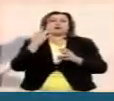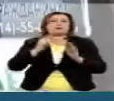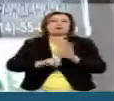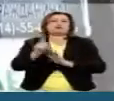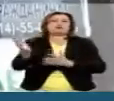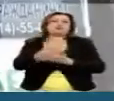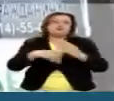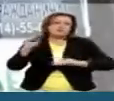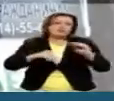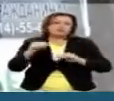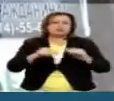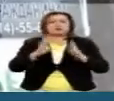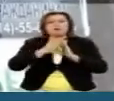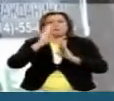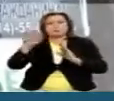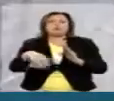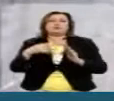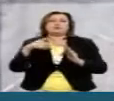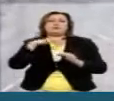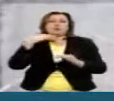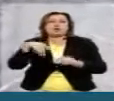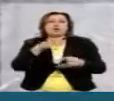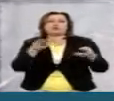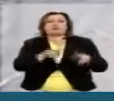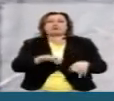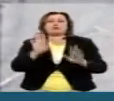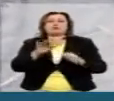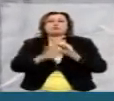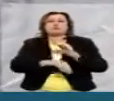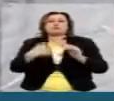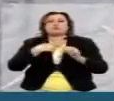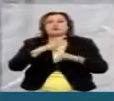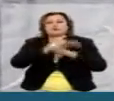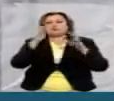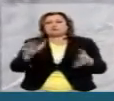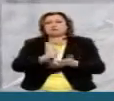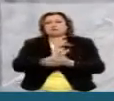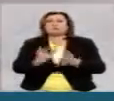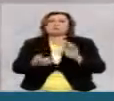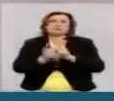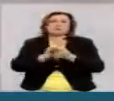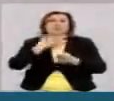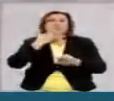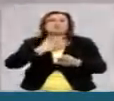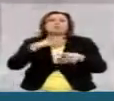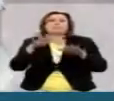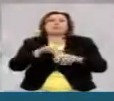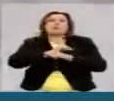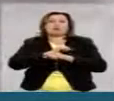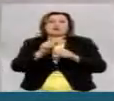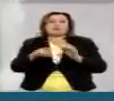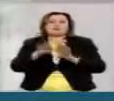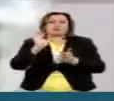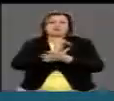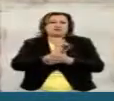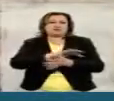пора собирать вещи и отправляться домой, многие отдыхающие оставляют после себя горы мусора. Так и превращаются излюбленные места отдыха в